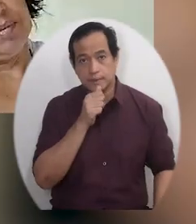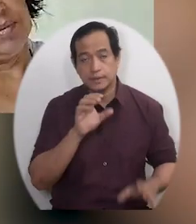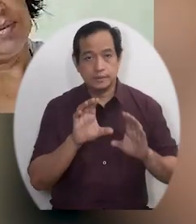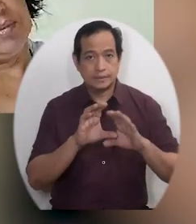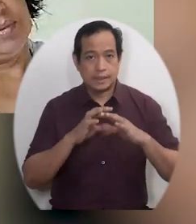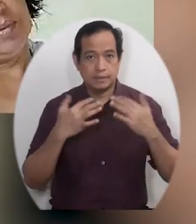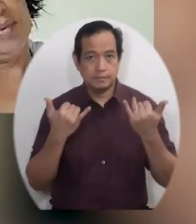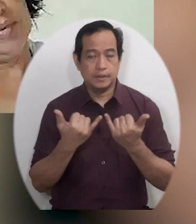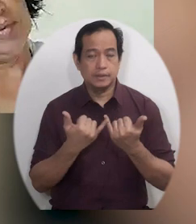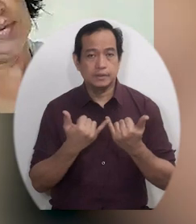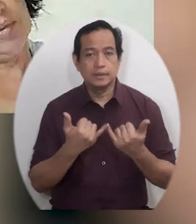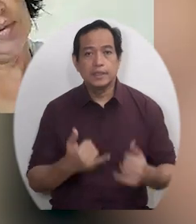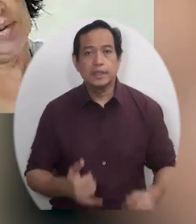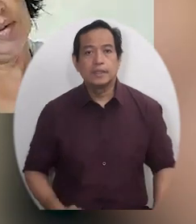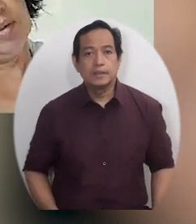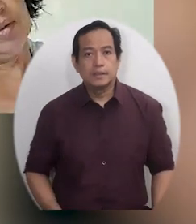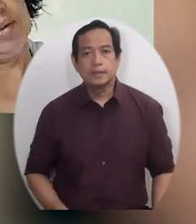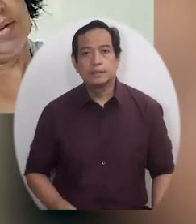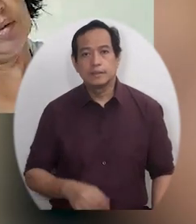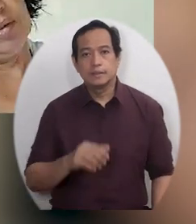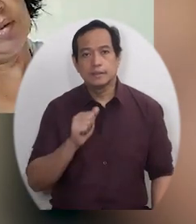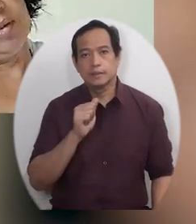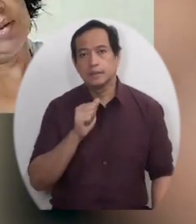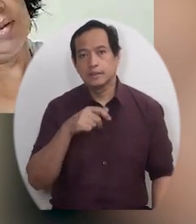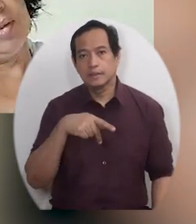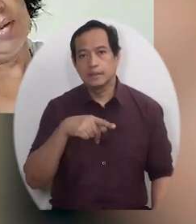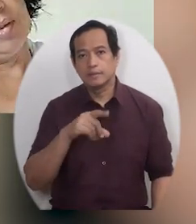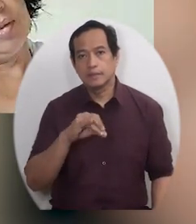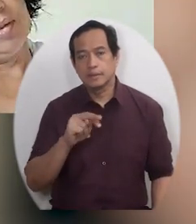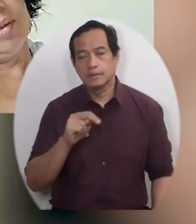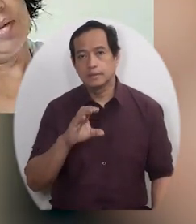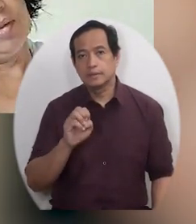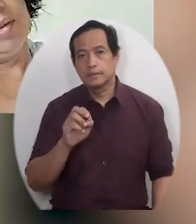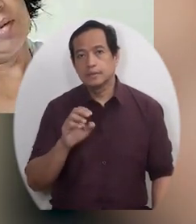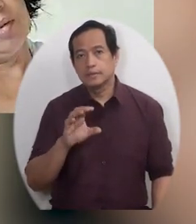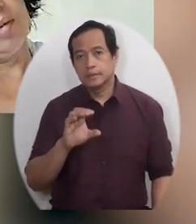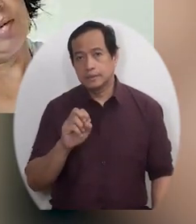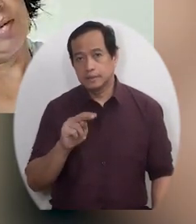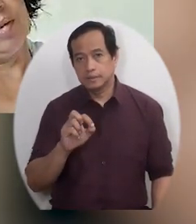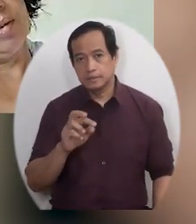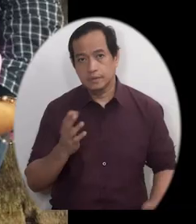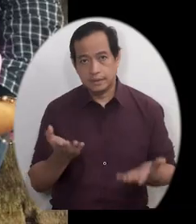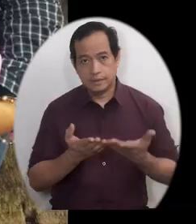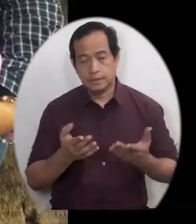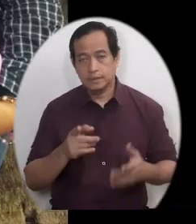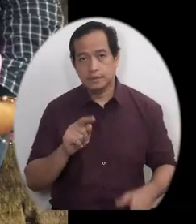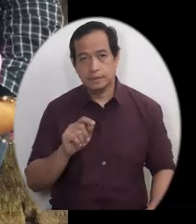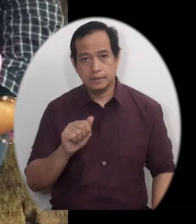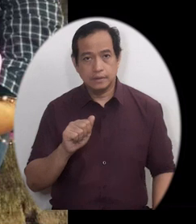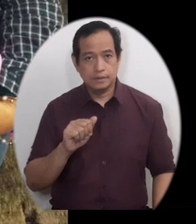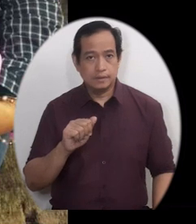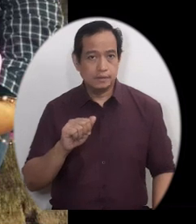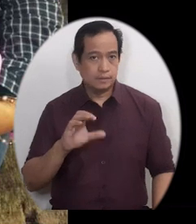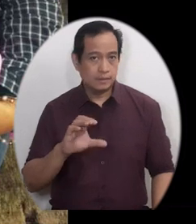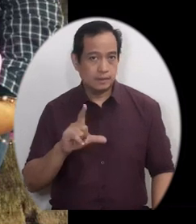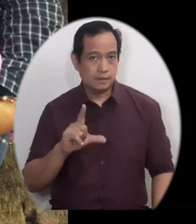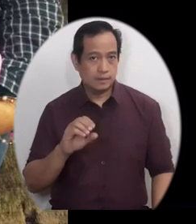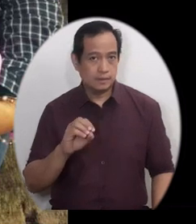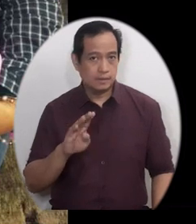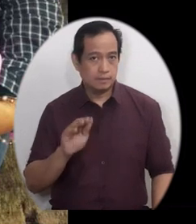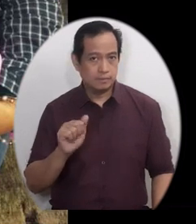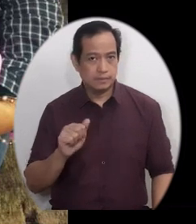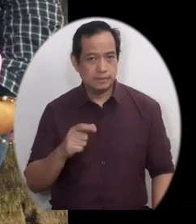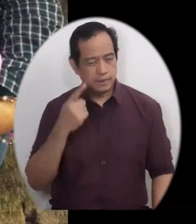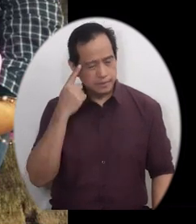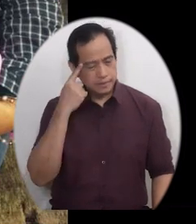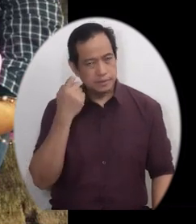company sa appliance center dito sa Tacloban. Siguro mga umabot na ata siya ng 10 to